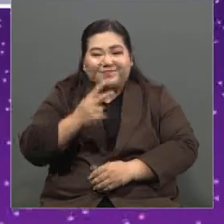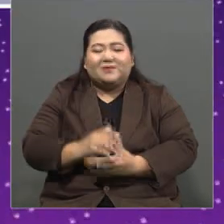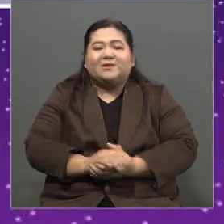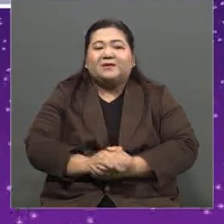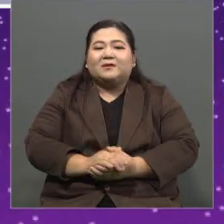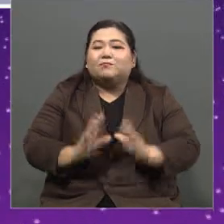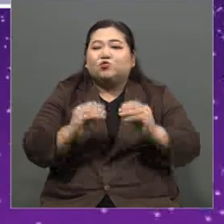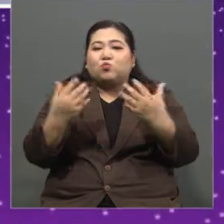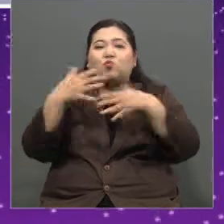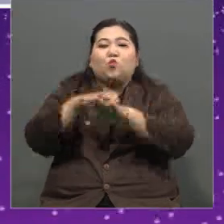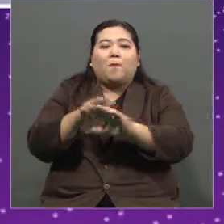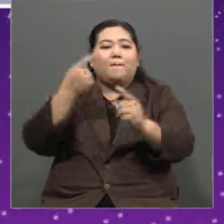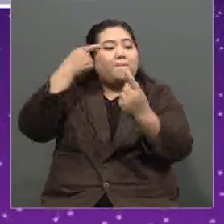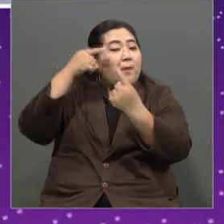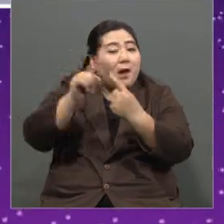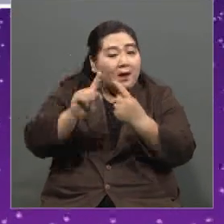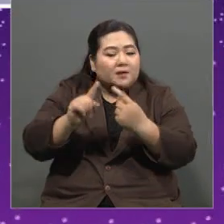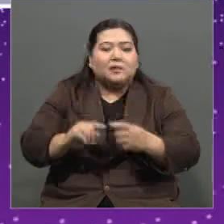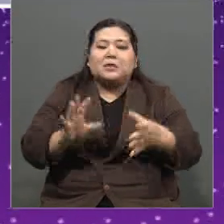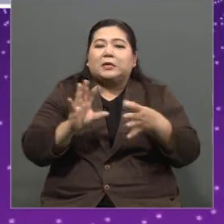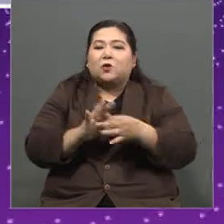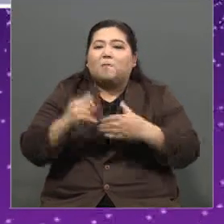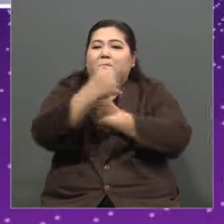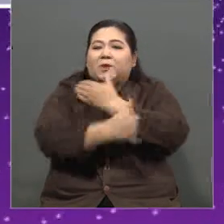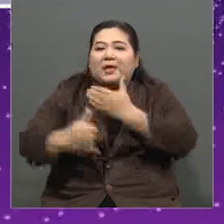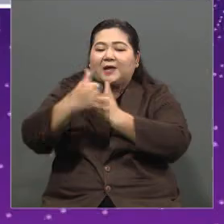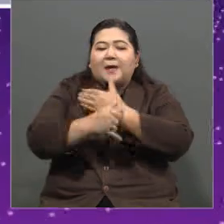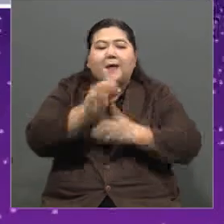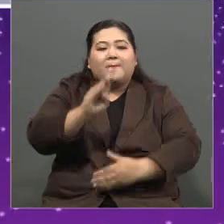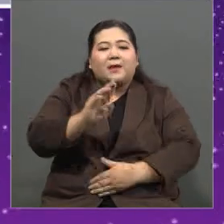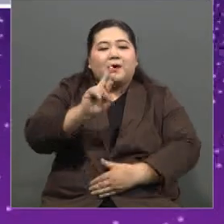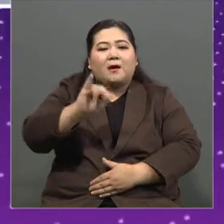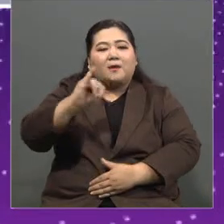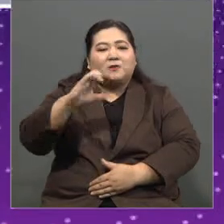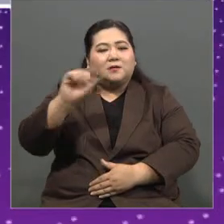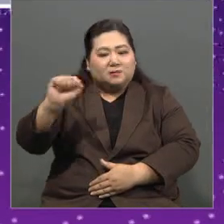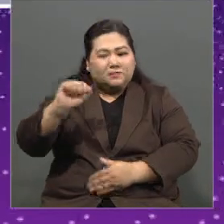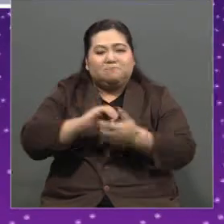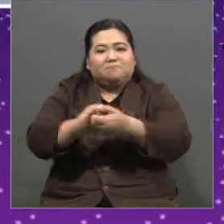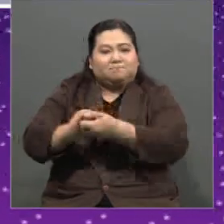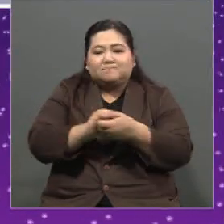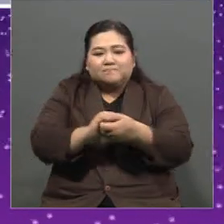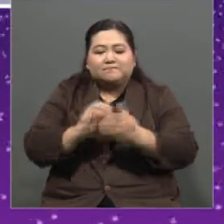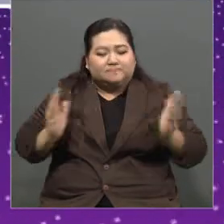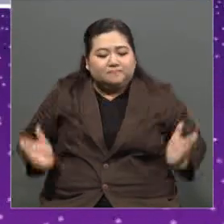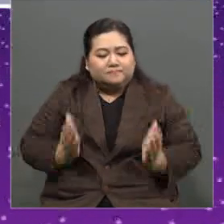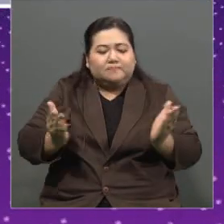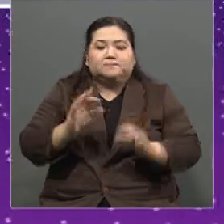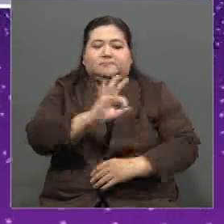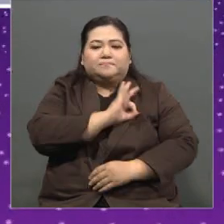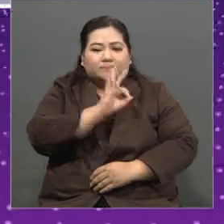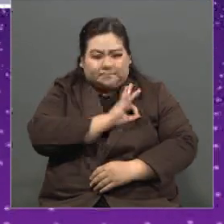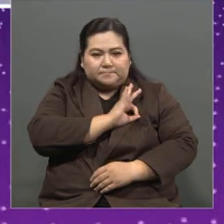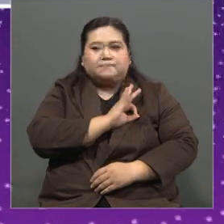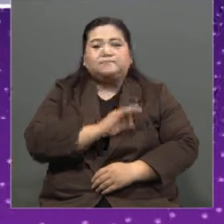ประสงค์ที่จะไปเข้าร่วมครั้งนี้เนี่ยเพื่อจะไปสานสัมพันธ์กับประเทศกลุ่มริกแล้วก็ผลักดันความตั้งใจในการเข้าร่วมเป็นสมาชิก